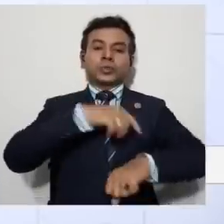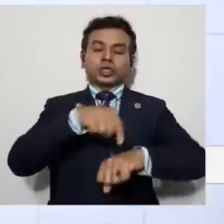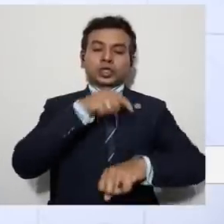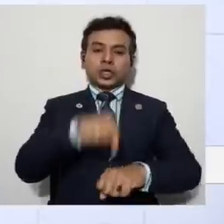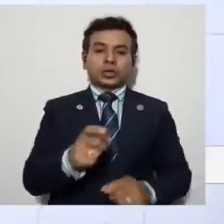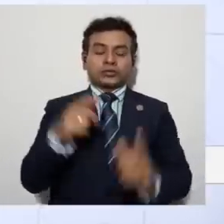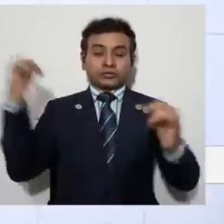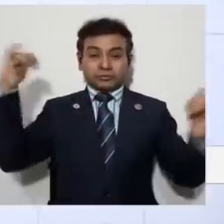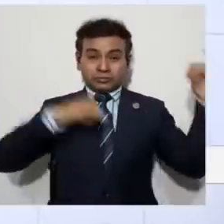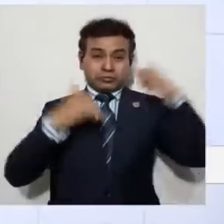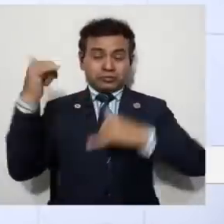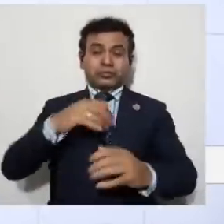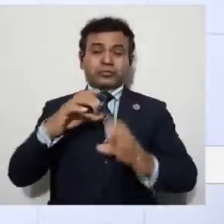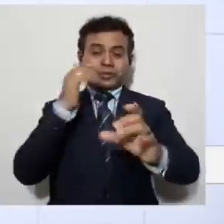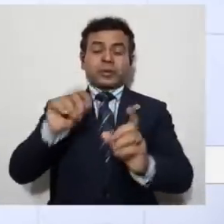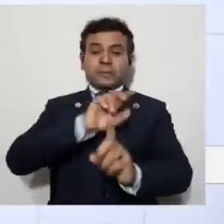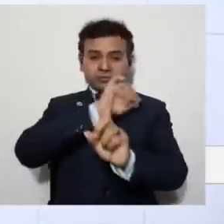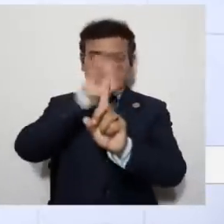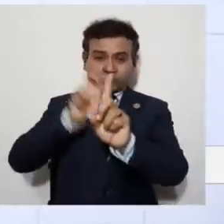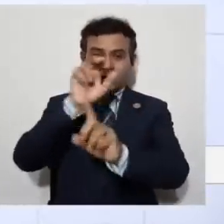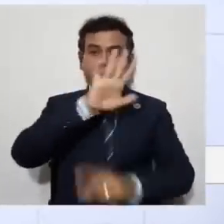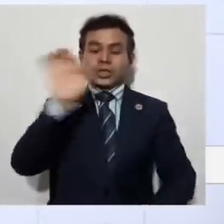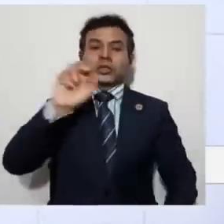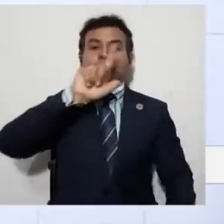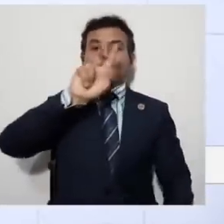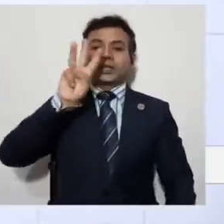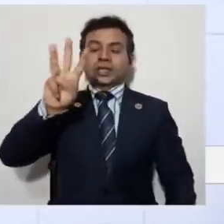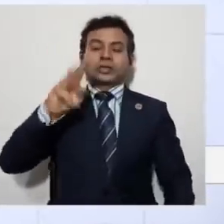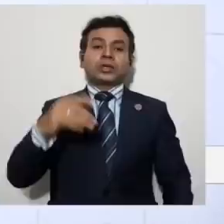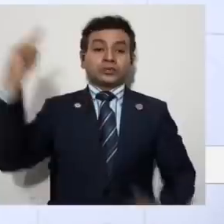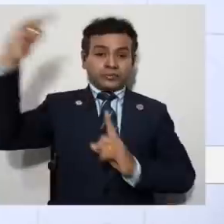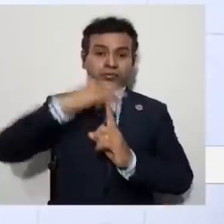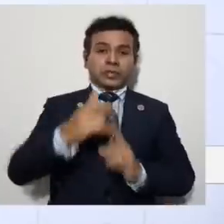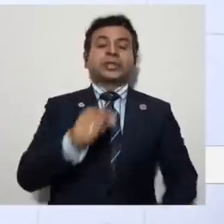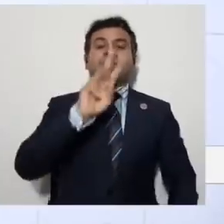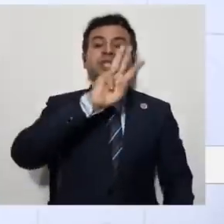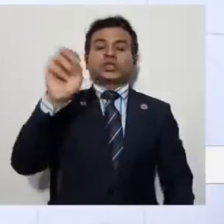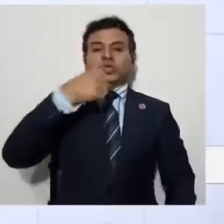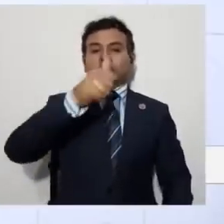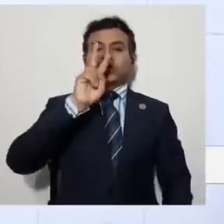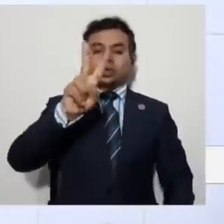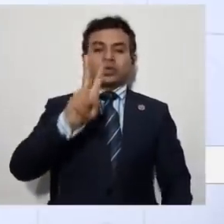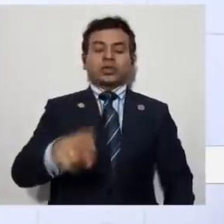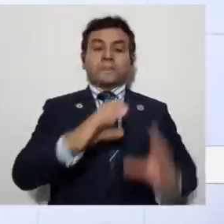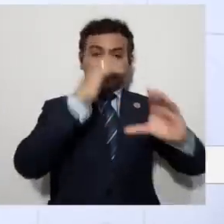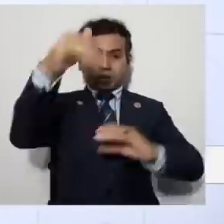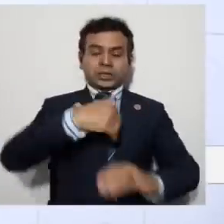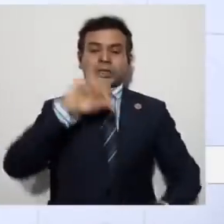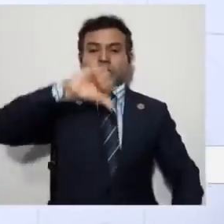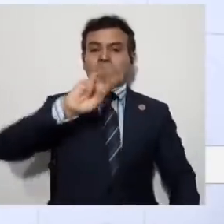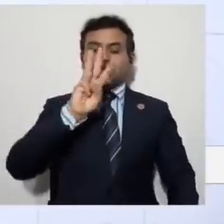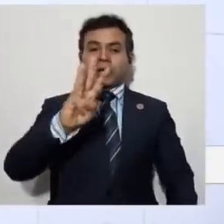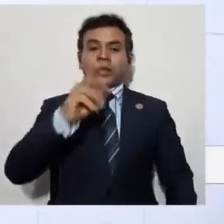স্ক্রিনিং কার্যক্রম অব্যাহত আছে। গত 24 ঘন্টায় সর্বমোট স্ক্রিনিং হয়েছে 573 জন। এই 573 জনের মধ্যে